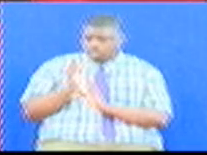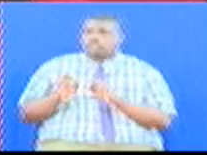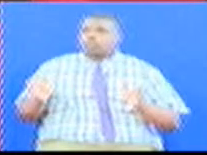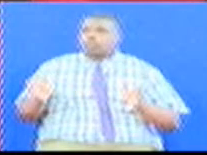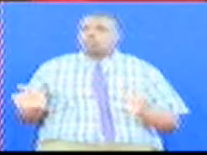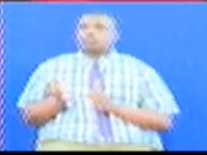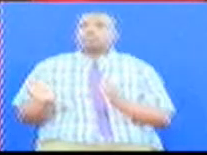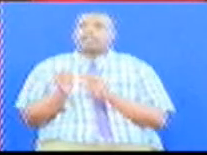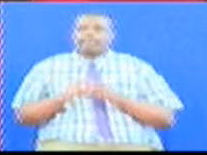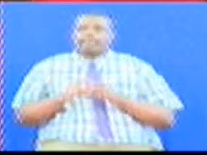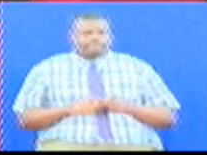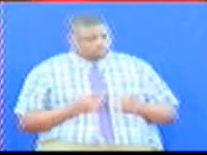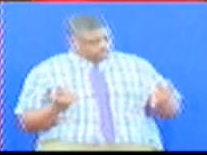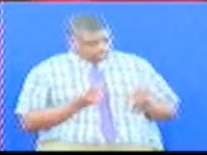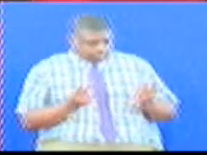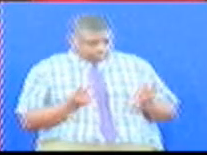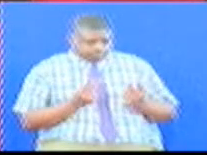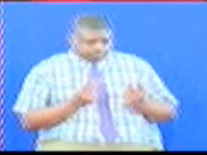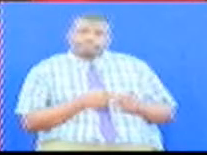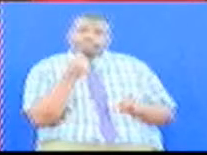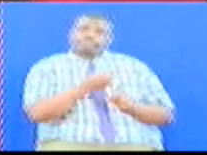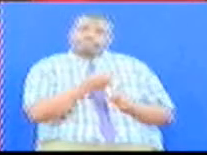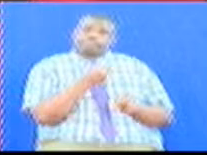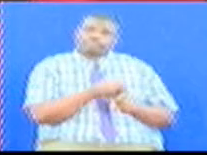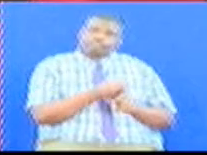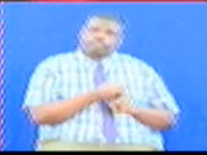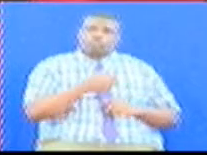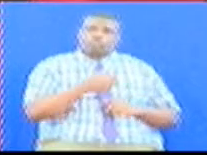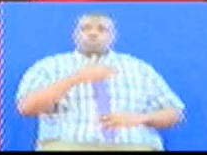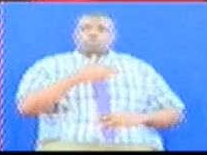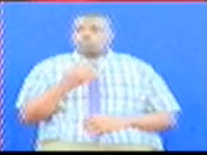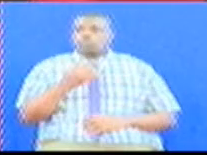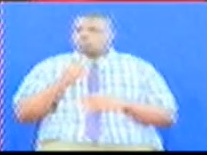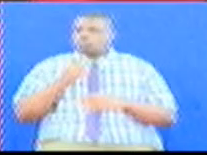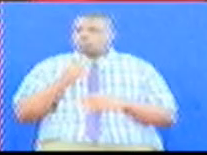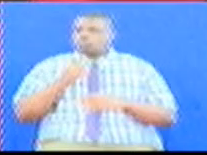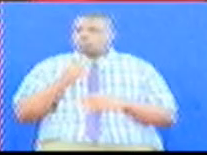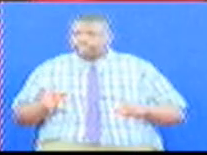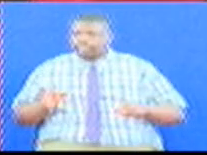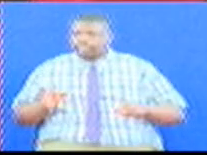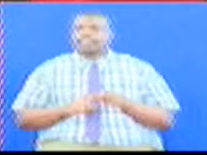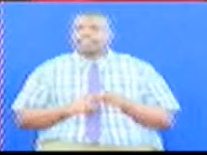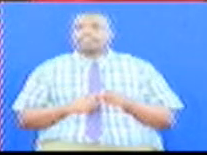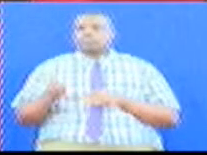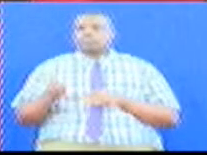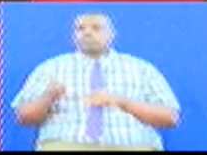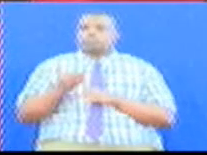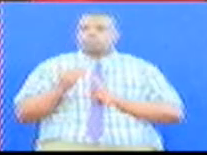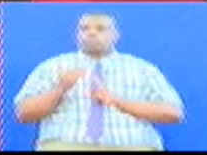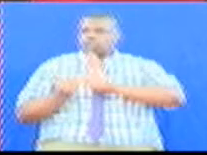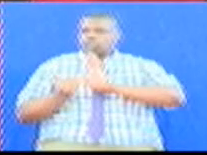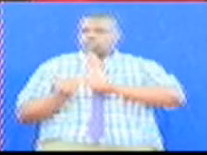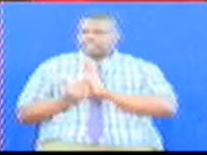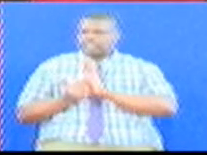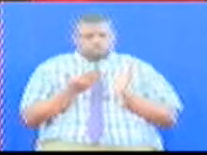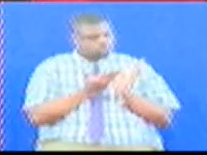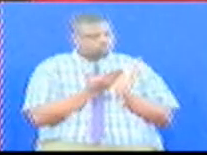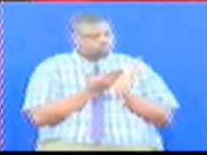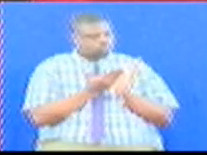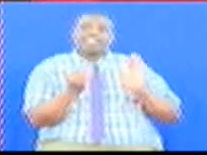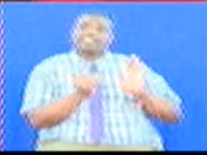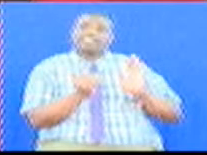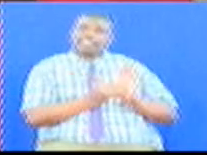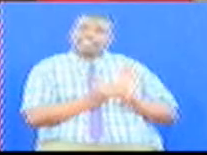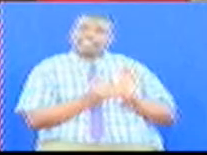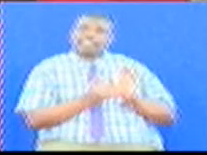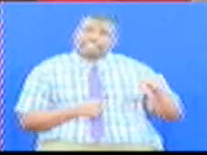pamoja na hilo pia naendelea kusisitiza katika lile ambalo wenzangu wamelizungumza juu ya ile sheria ya shule ya sheria au Law